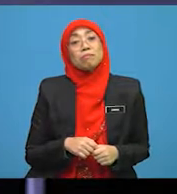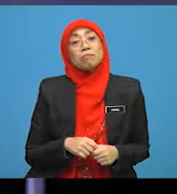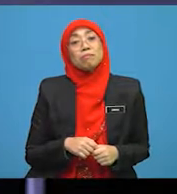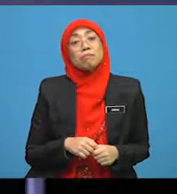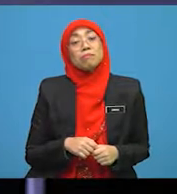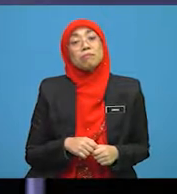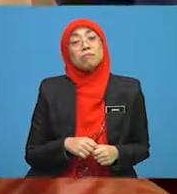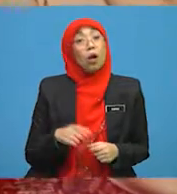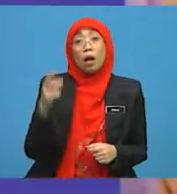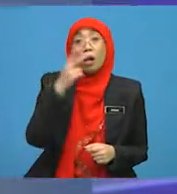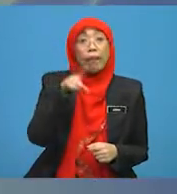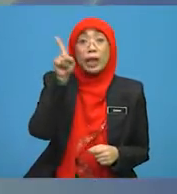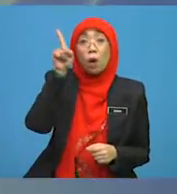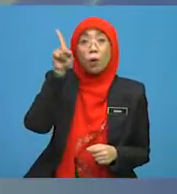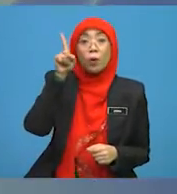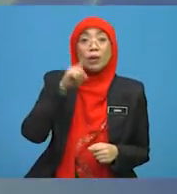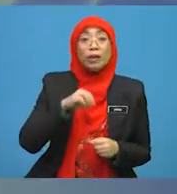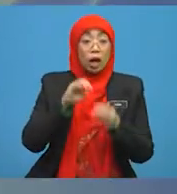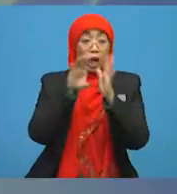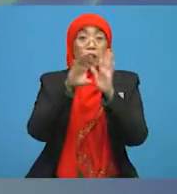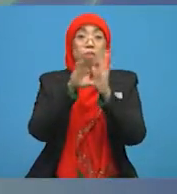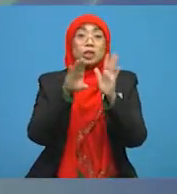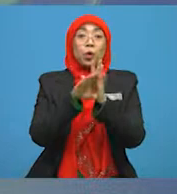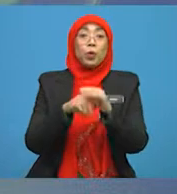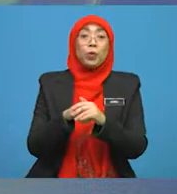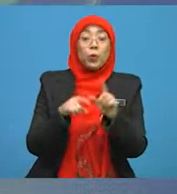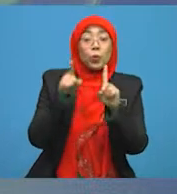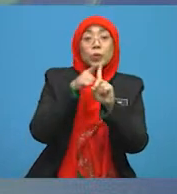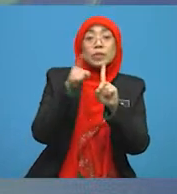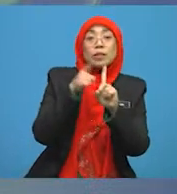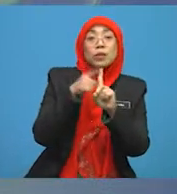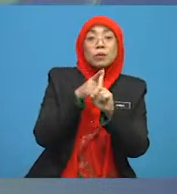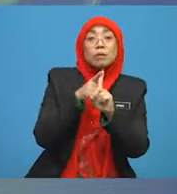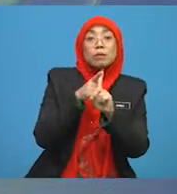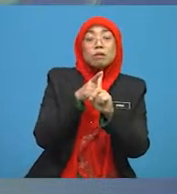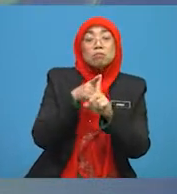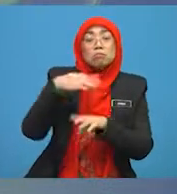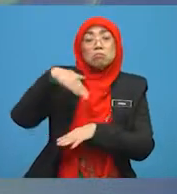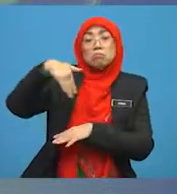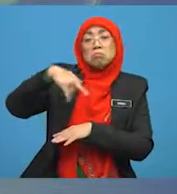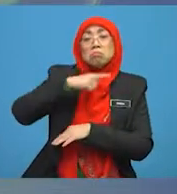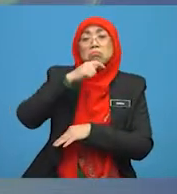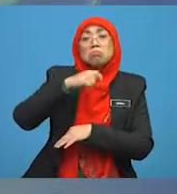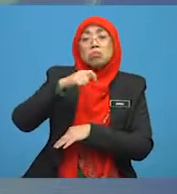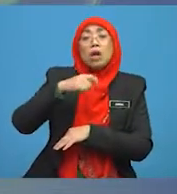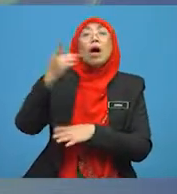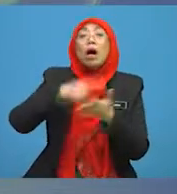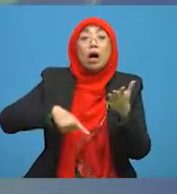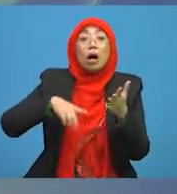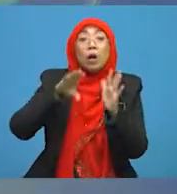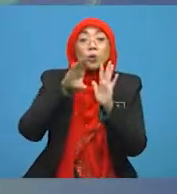perkataan muda. Makna pertama bagi perkataan muda ialah belum tua. Contoh